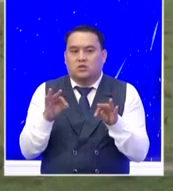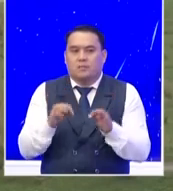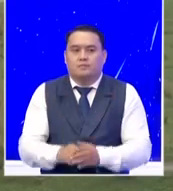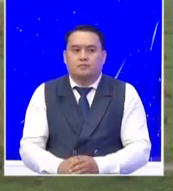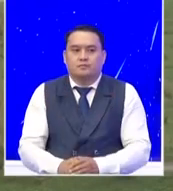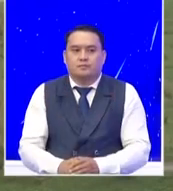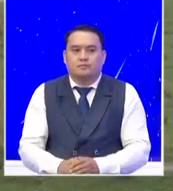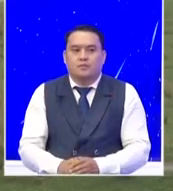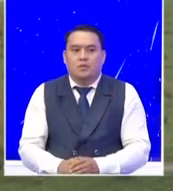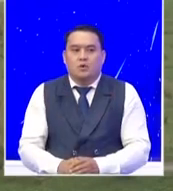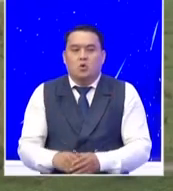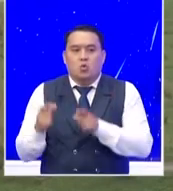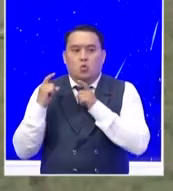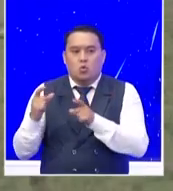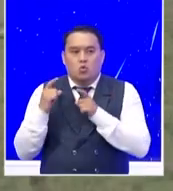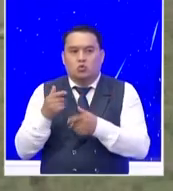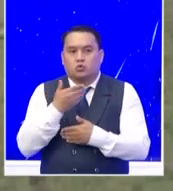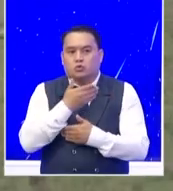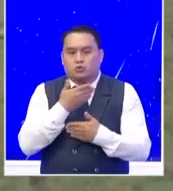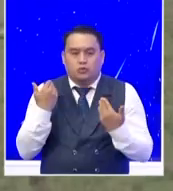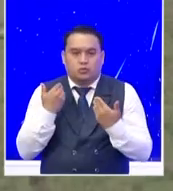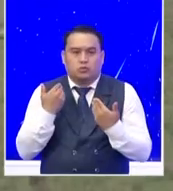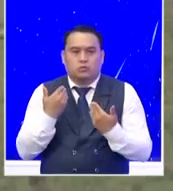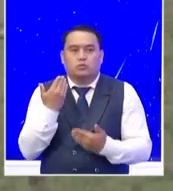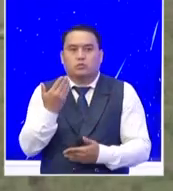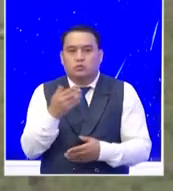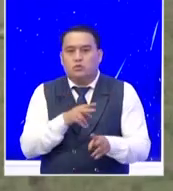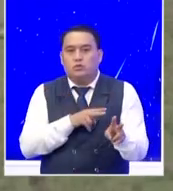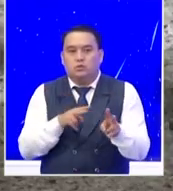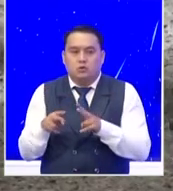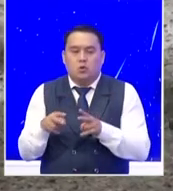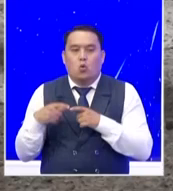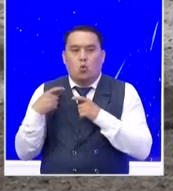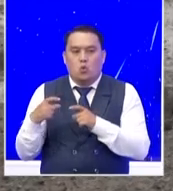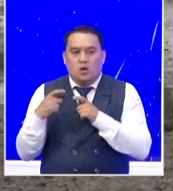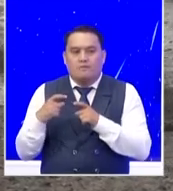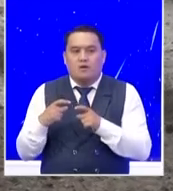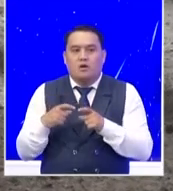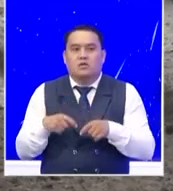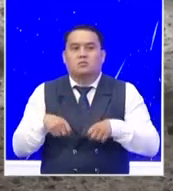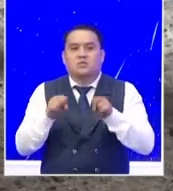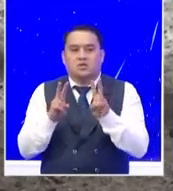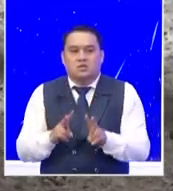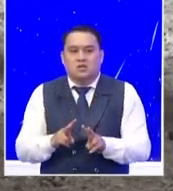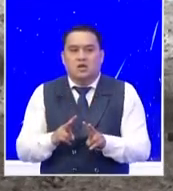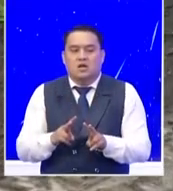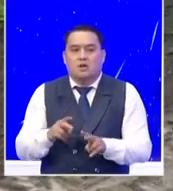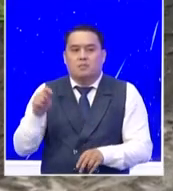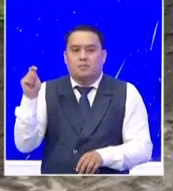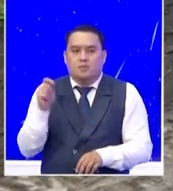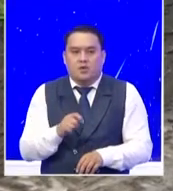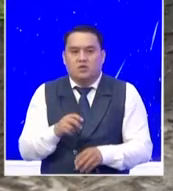көзімізге ереже бұзған жүк көліктері түспеді. Әрі оларды қадағалайтын көлік инспекциясы өкілдері де кезекті